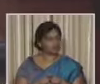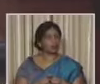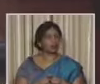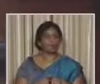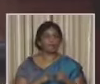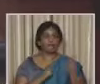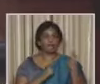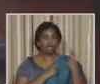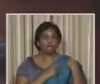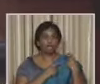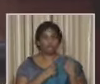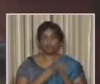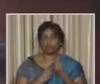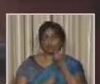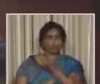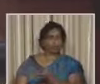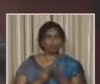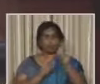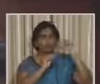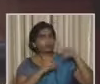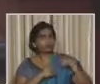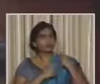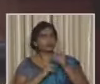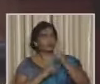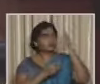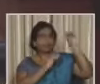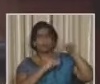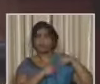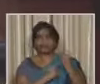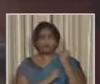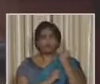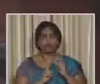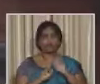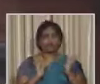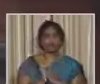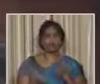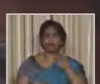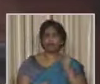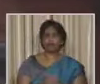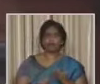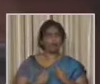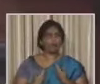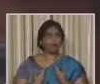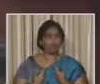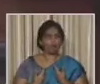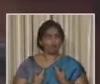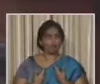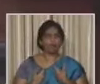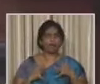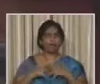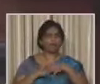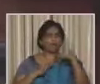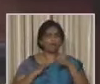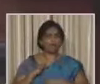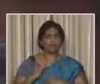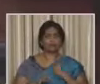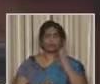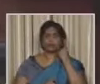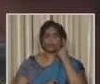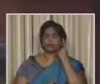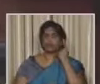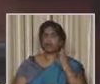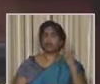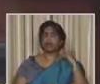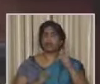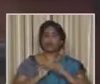சிறிசேன தனக்கு அவசியமான வகையில் அவசியமான பொறுப்பினை கொடுக்காவிட்டால், பொறுப்பான வகையில் செயலாற்ற முடியாவிட்டால் ஏன் பிரதமர் பதவி? பாதுகாப்பு